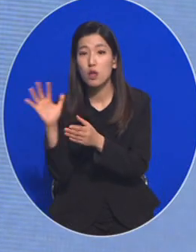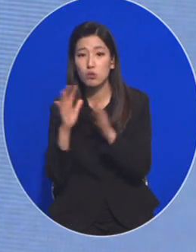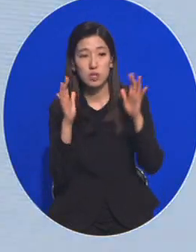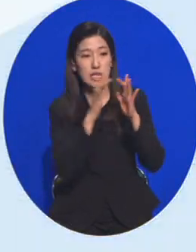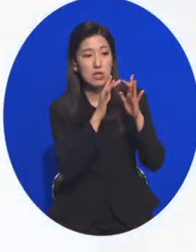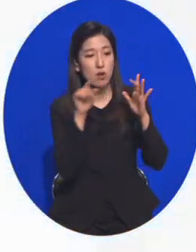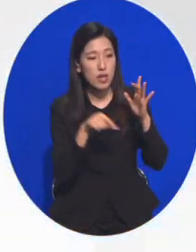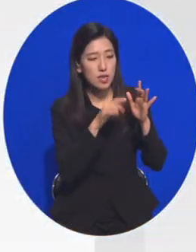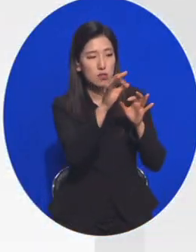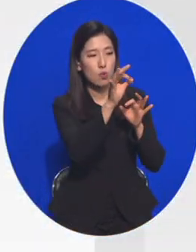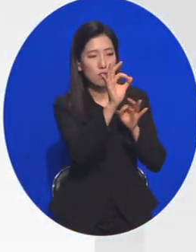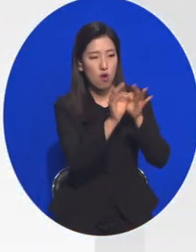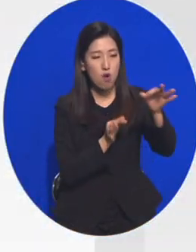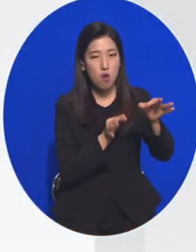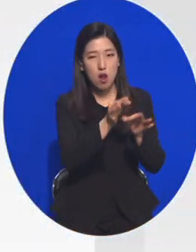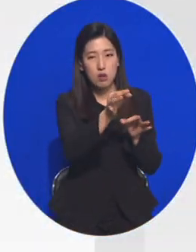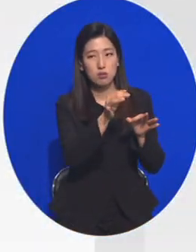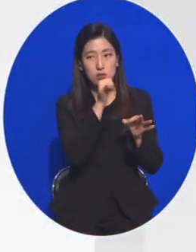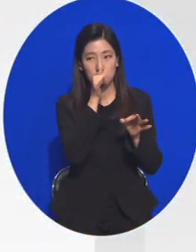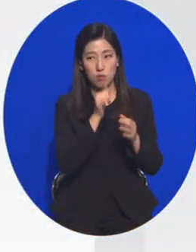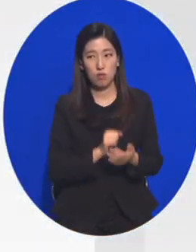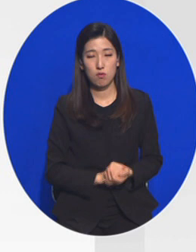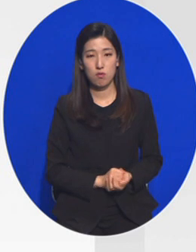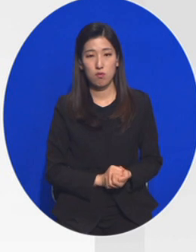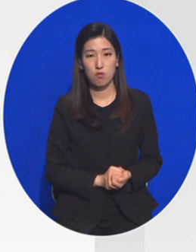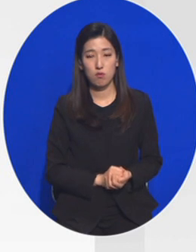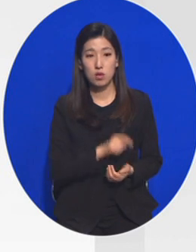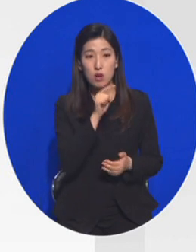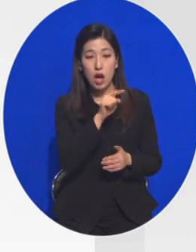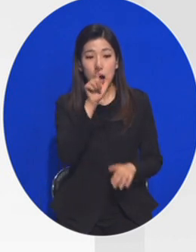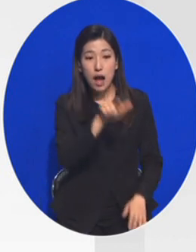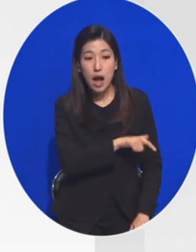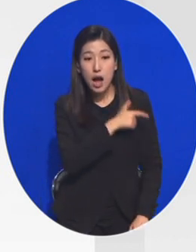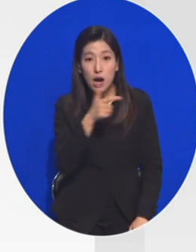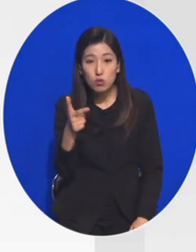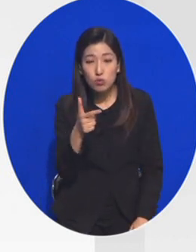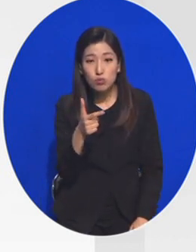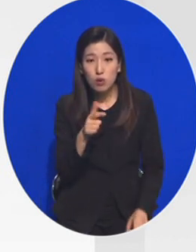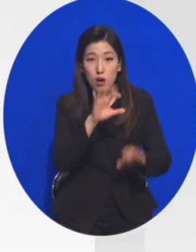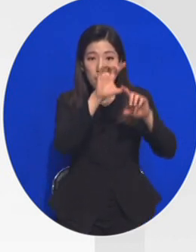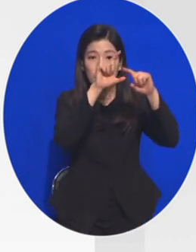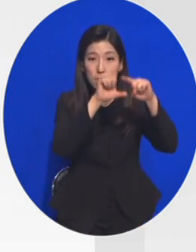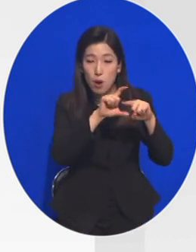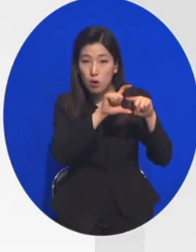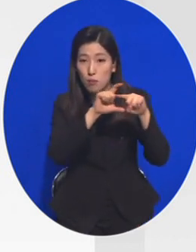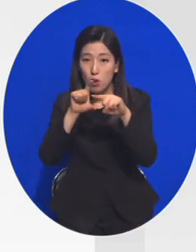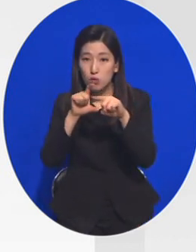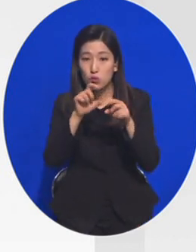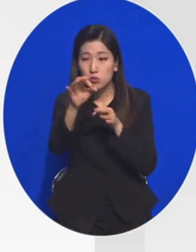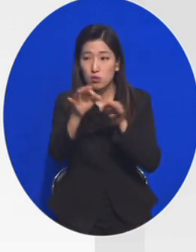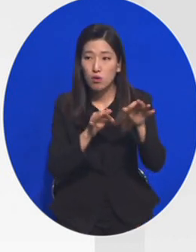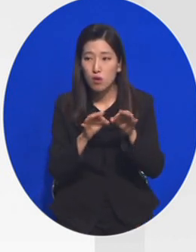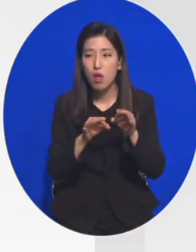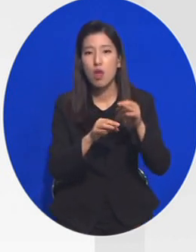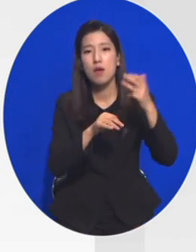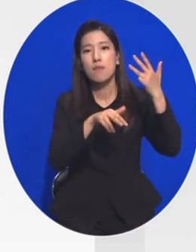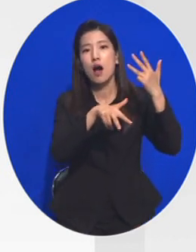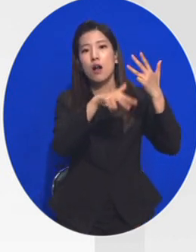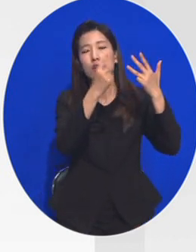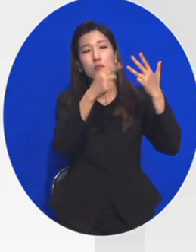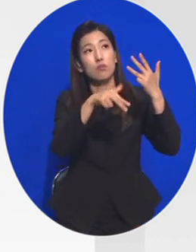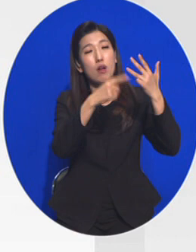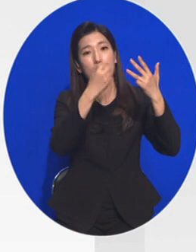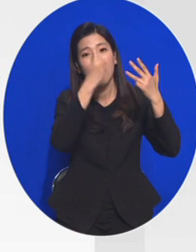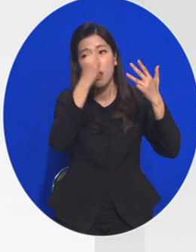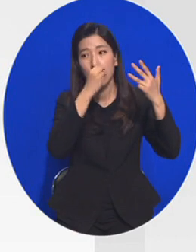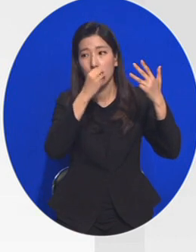화폐죠. 최근 4대 거래소의 가상화폐 하루 평균 거래액 무려 8조 원에 달합니다. 지난 2월 코스피